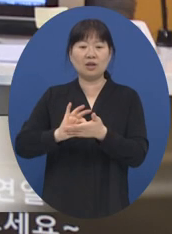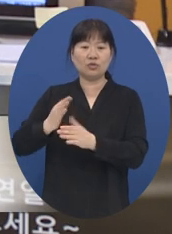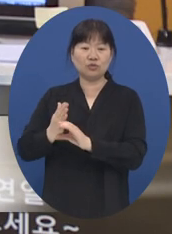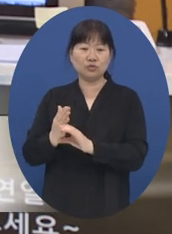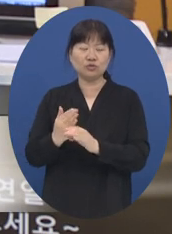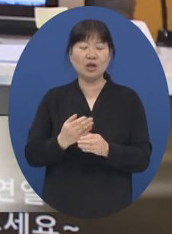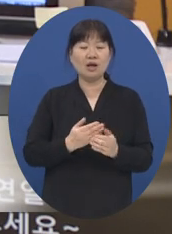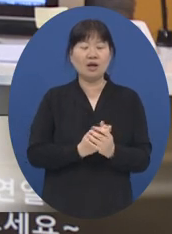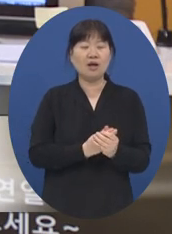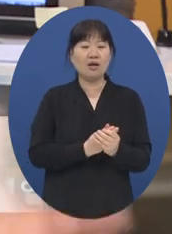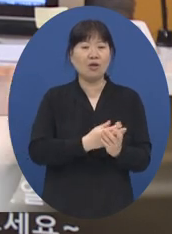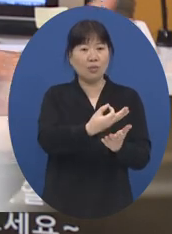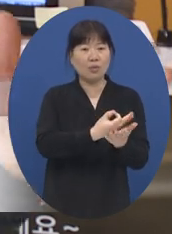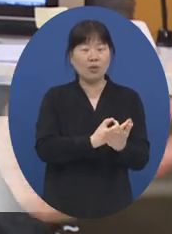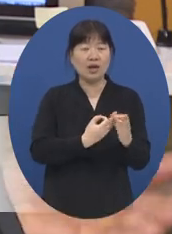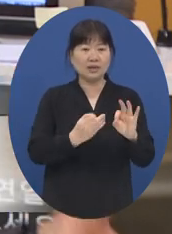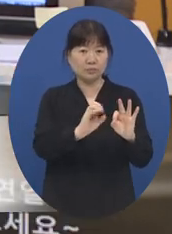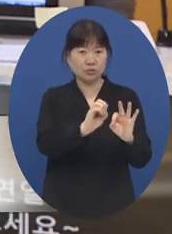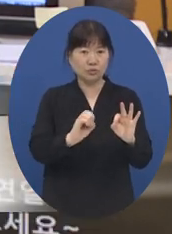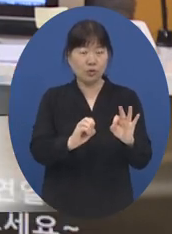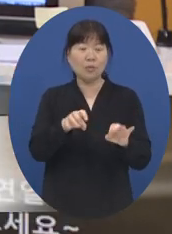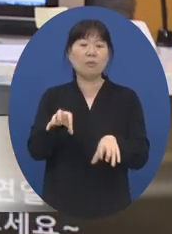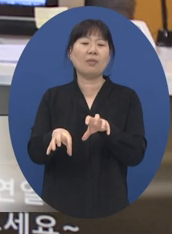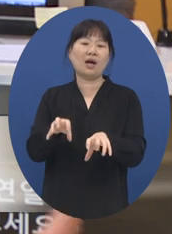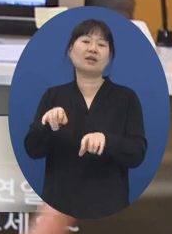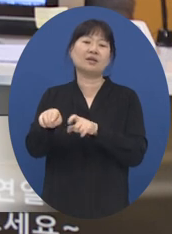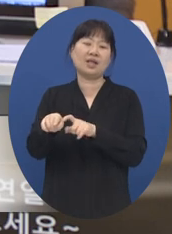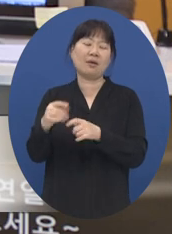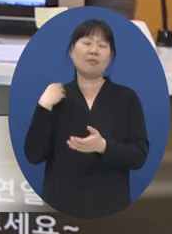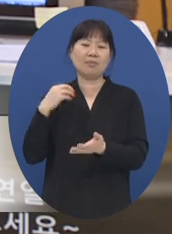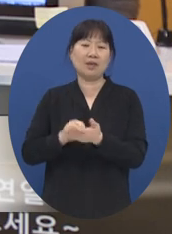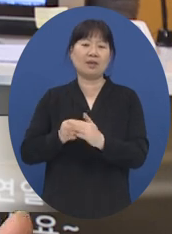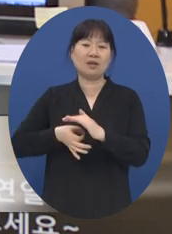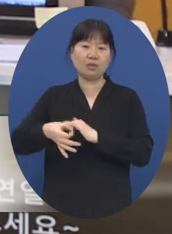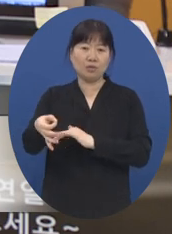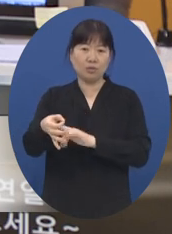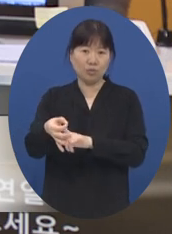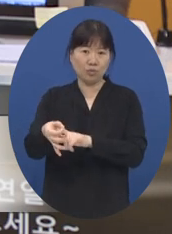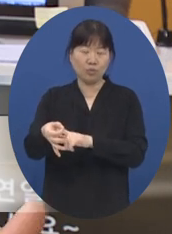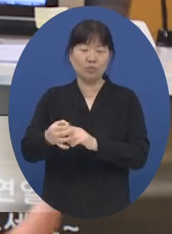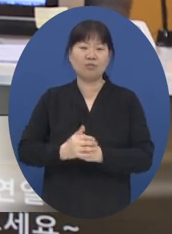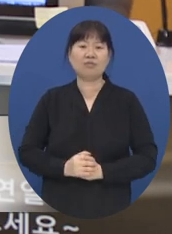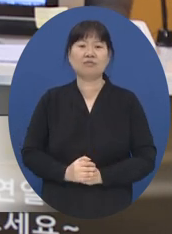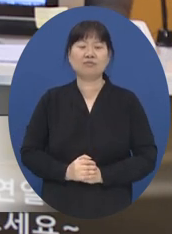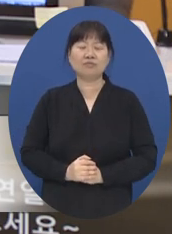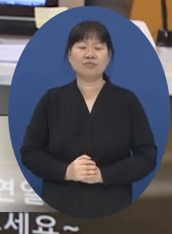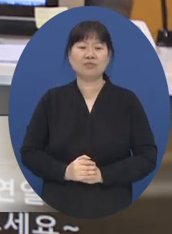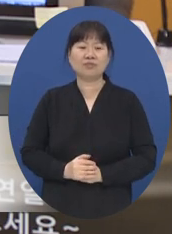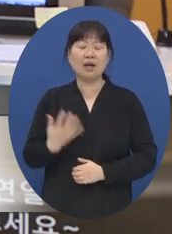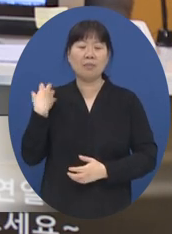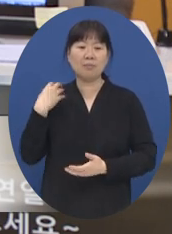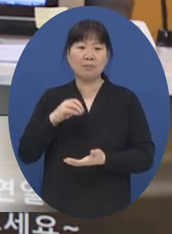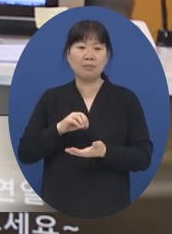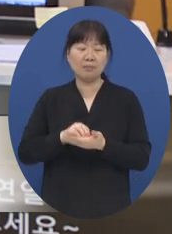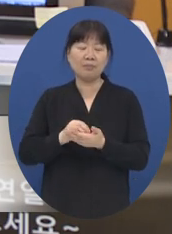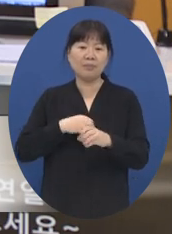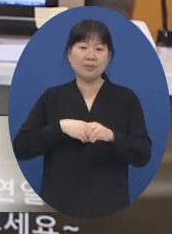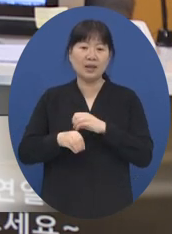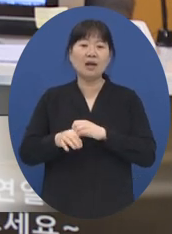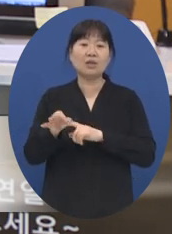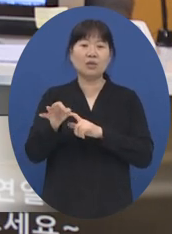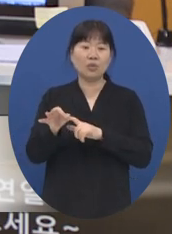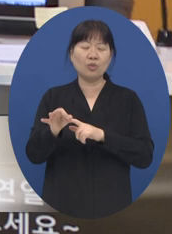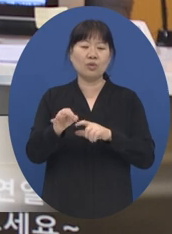매출액의 10% 를 마을의 어 바나 날 하고요 그 반환된 너는 마을 주민들이